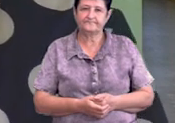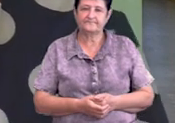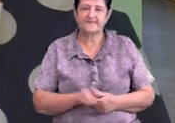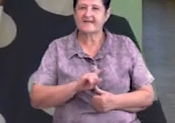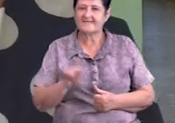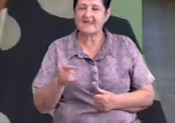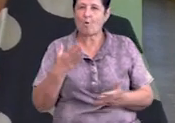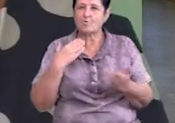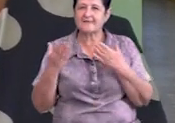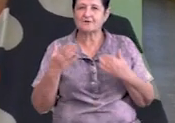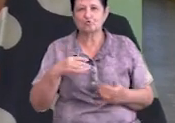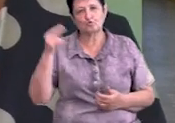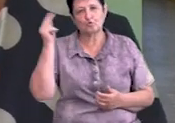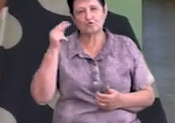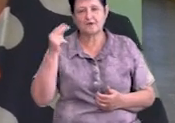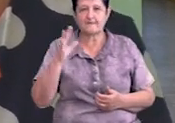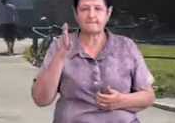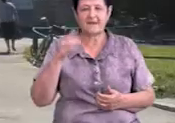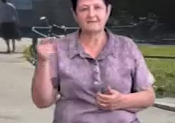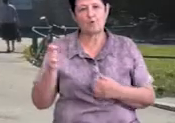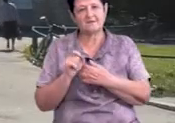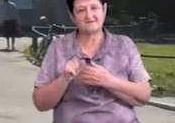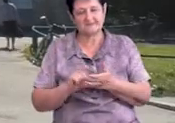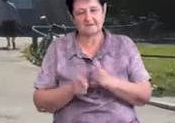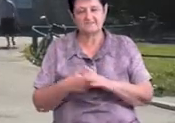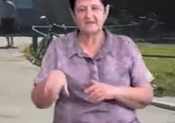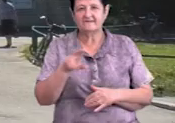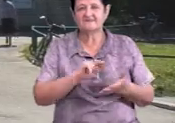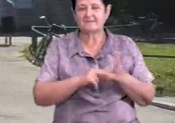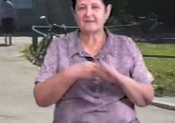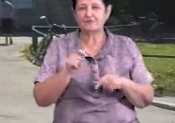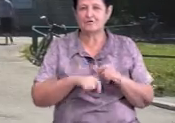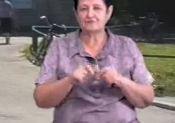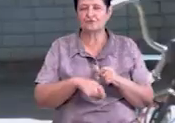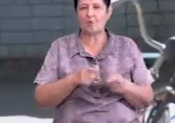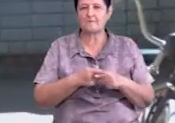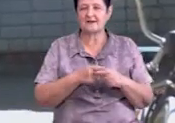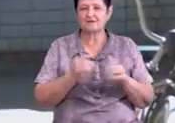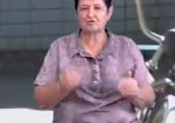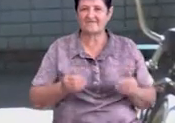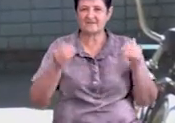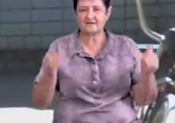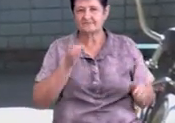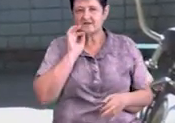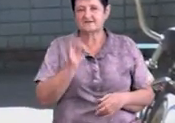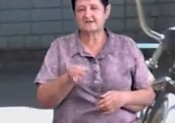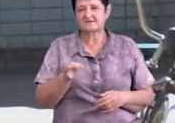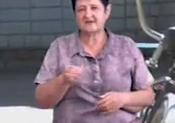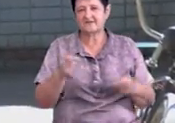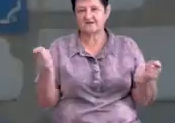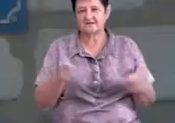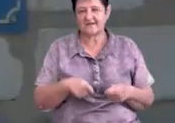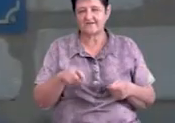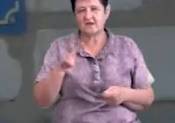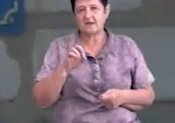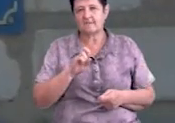контактує із учнями 5-11 класів. Всі планові огляди й операції відкладуть, сказав завідувач Бобровицького районного